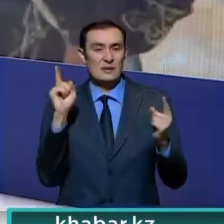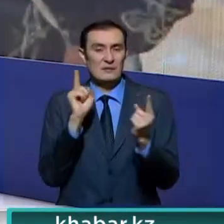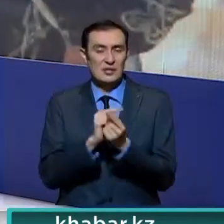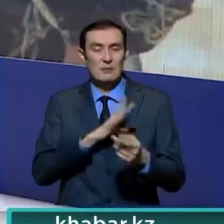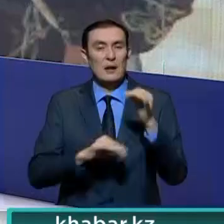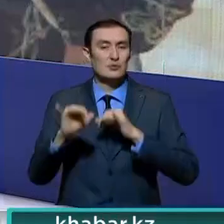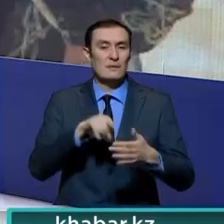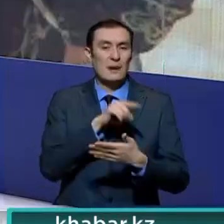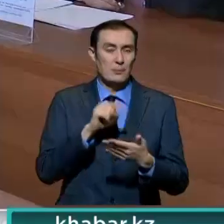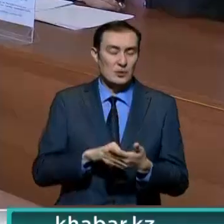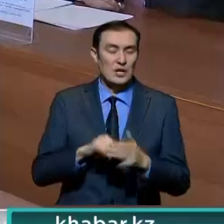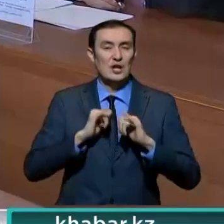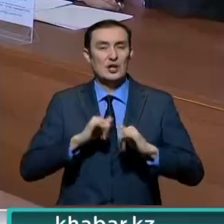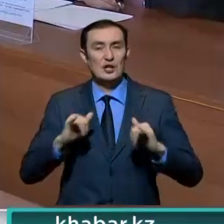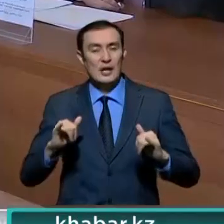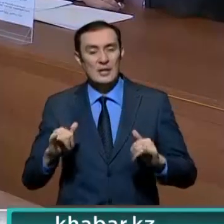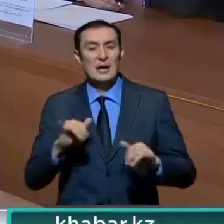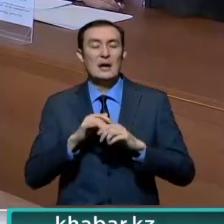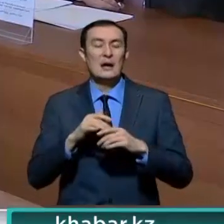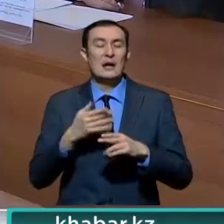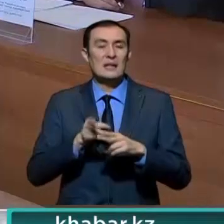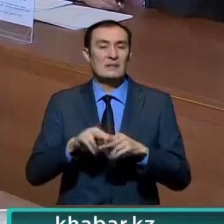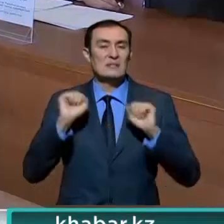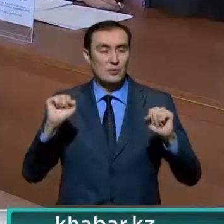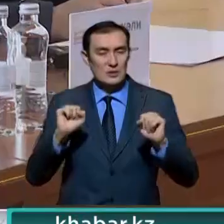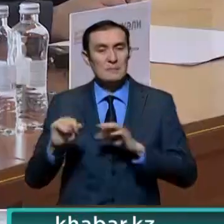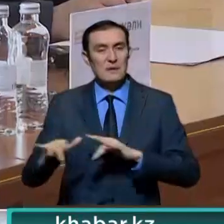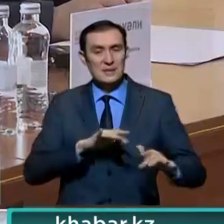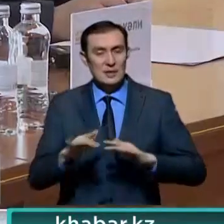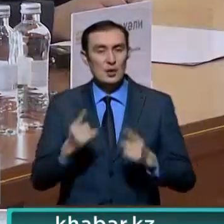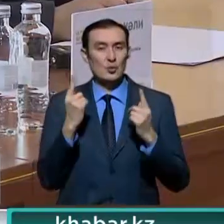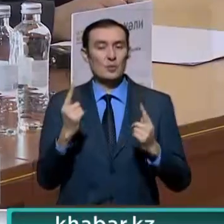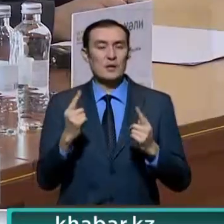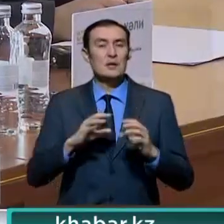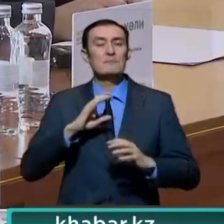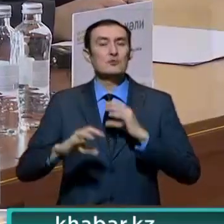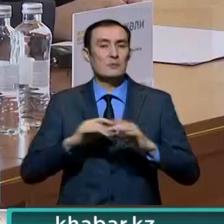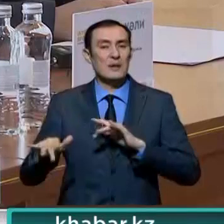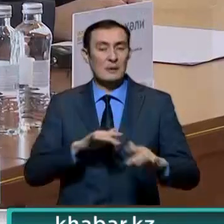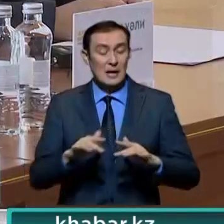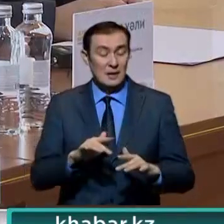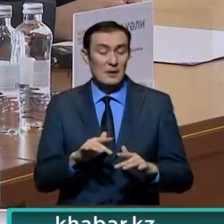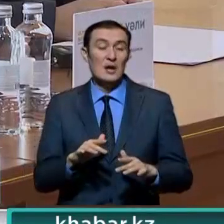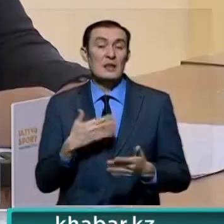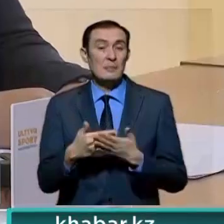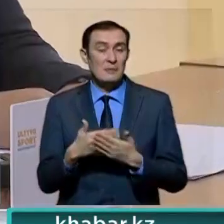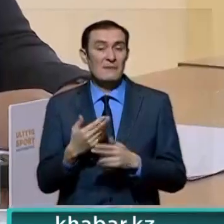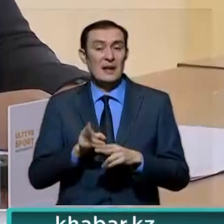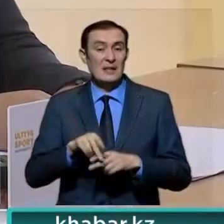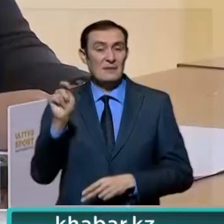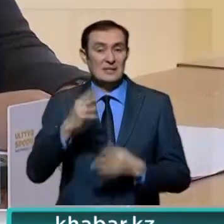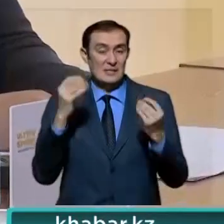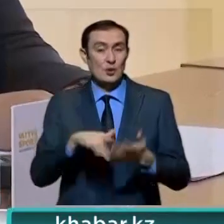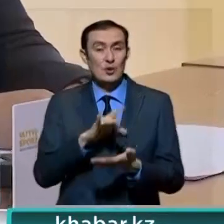встречу в сторону обсудили вопросы расширения развития этого вида спорта и проведения масштабных мероприятий в частности в это